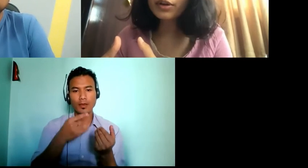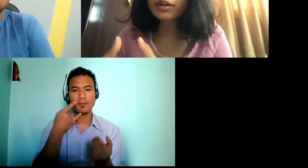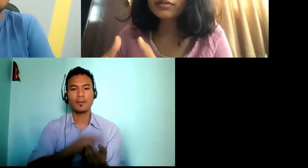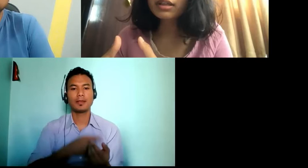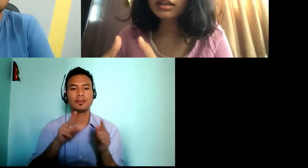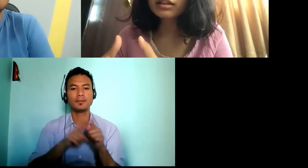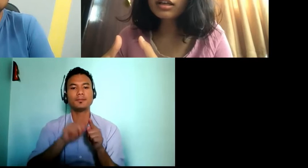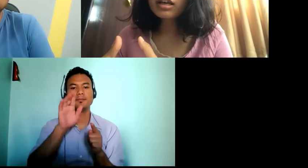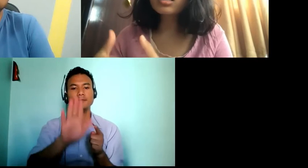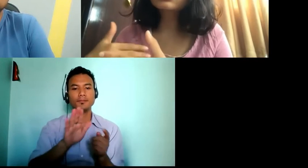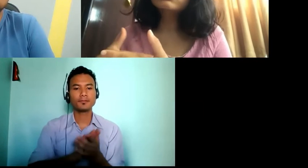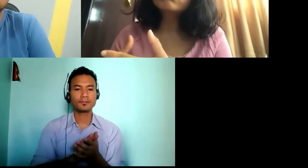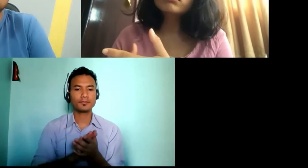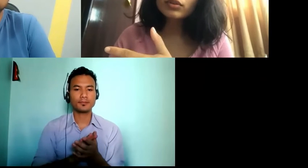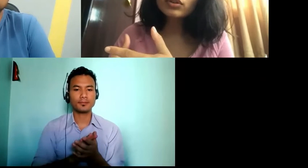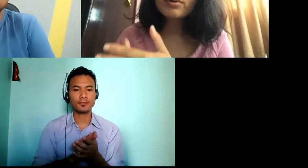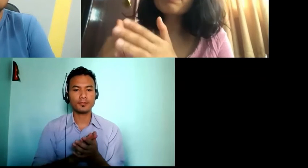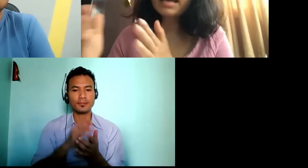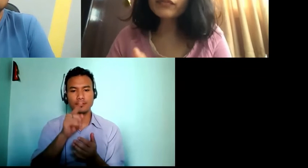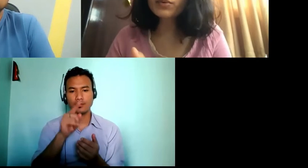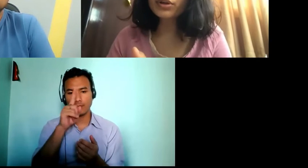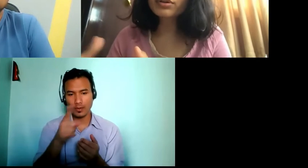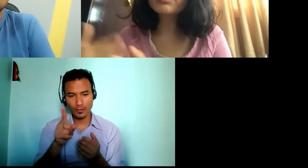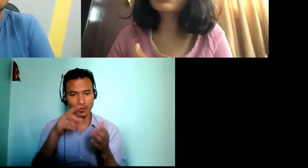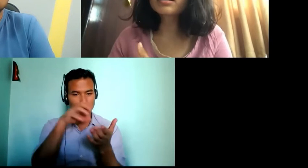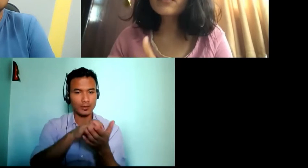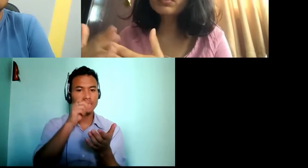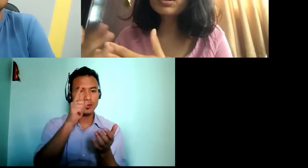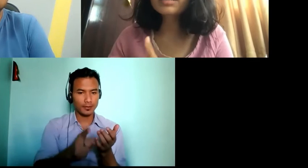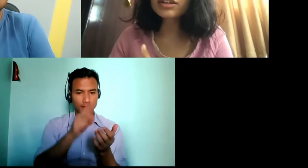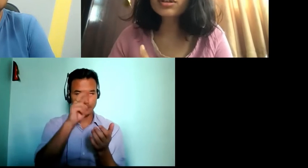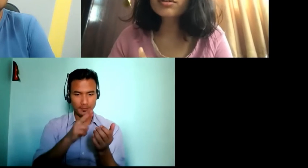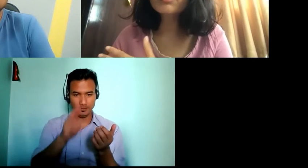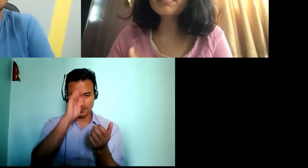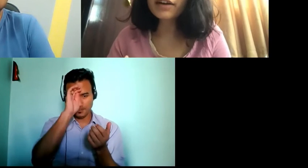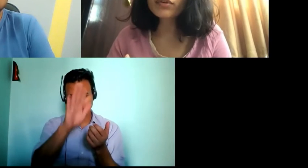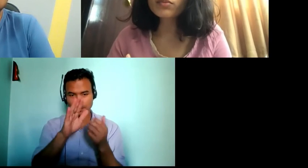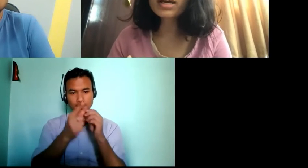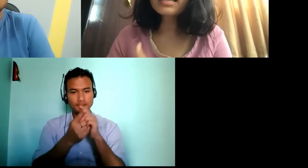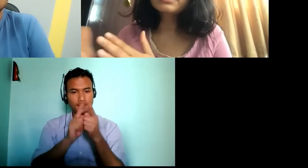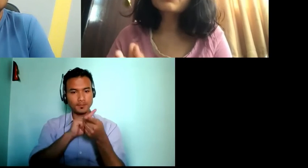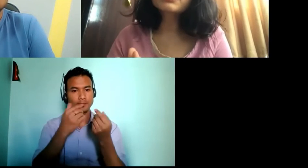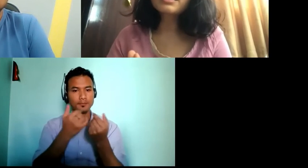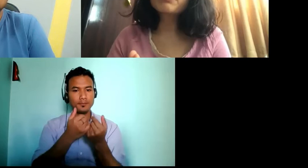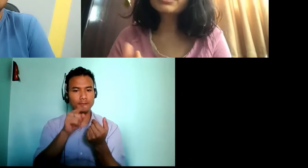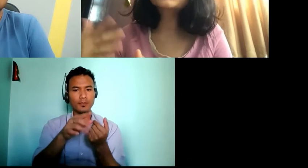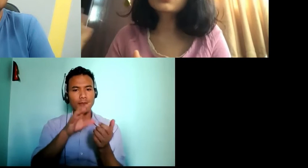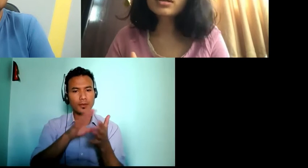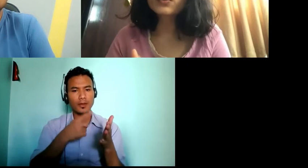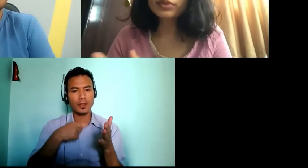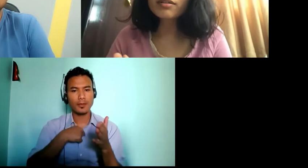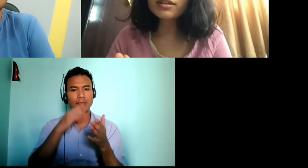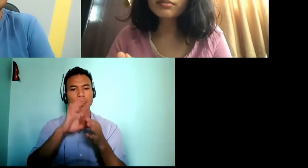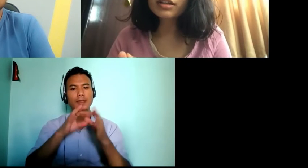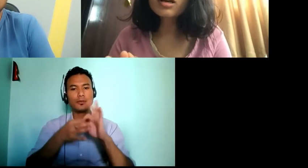पनि भइरहेको हुन्छ, होइन। सो त्यो एउटा प्लेटफर्म भयो, एउटा इन्फर्मेसन एक्सचेन्ज गर्ने एउटा प्लेटफर्म हो। यसबाट चाहिँ हामीले